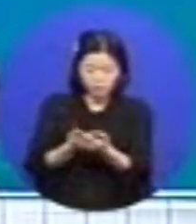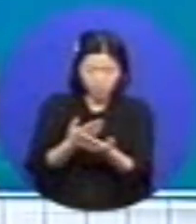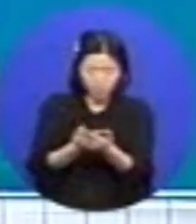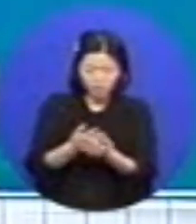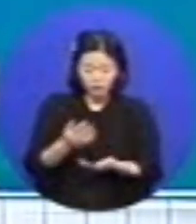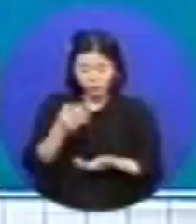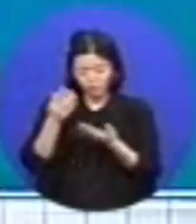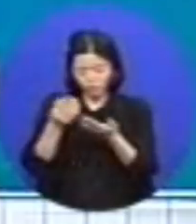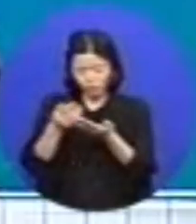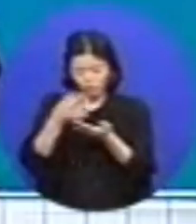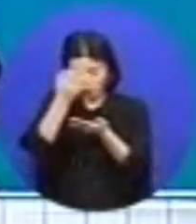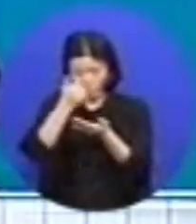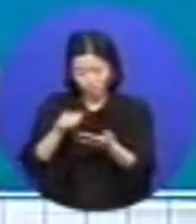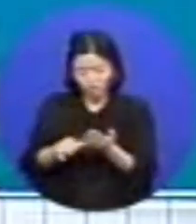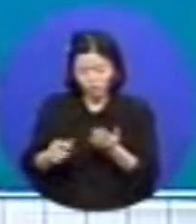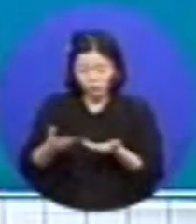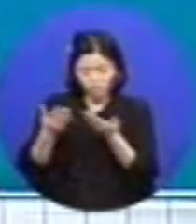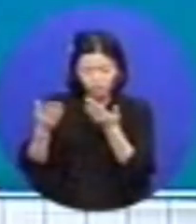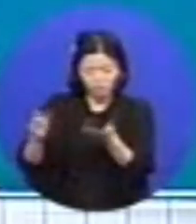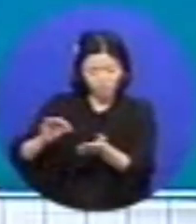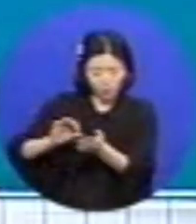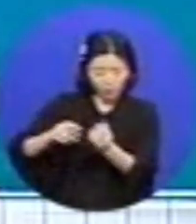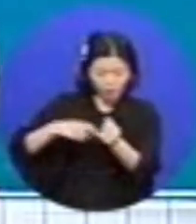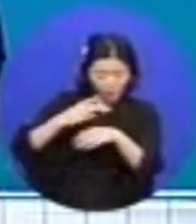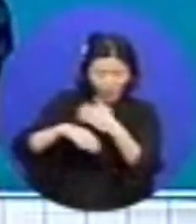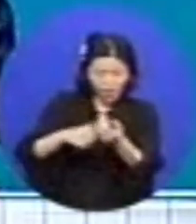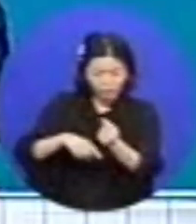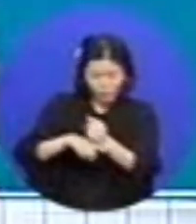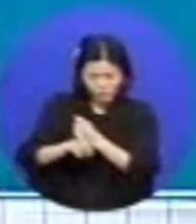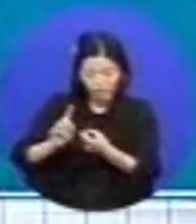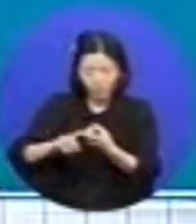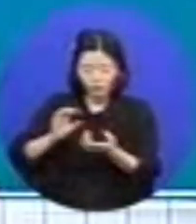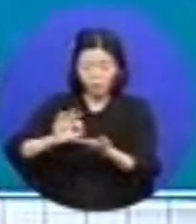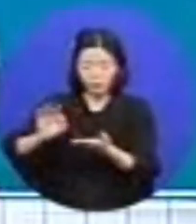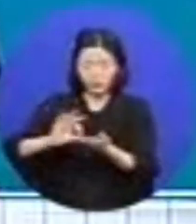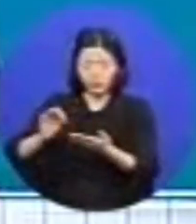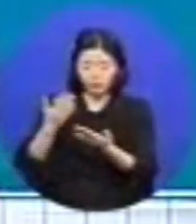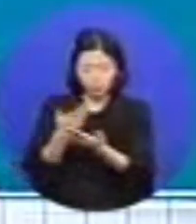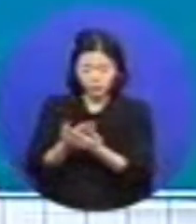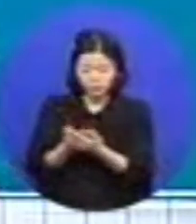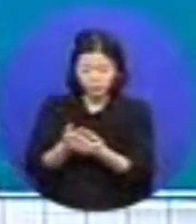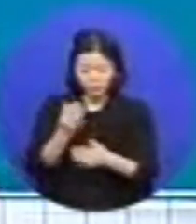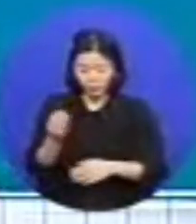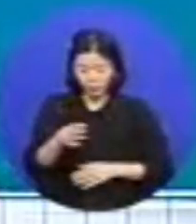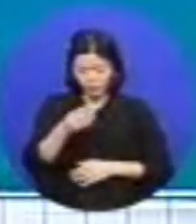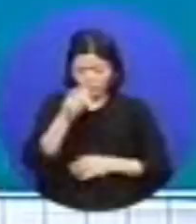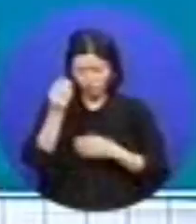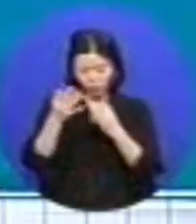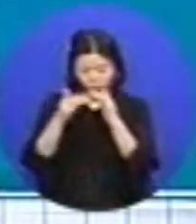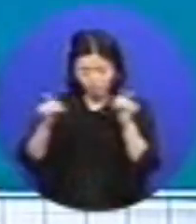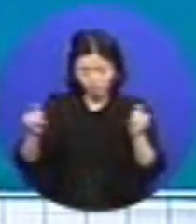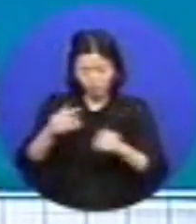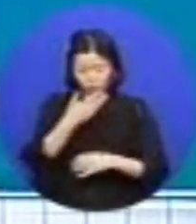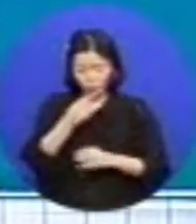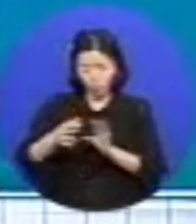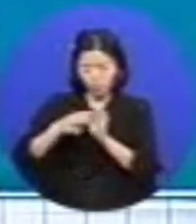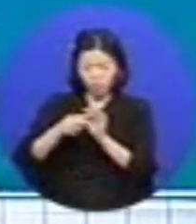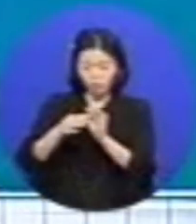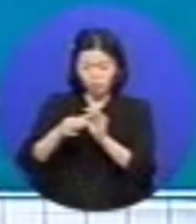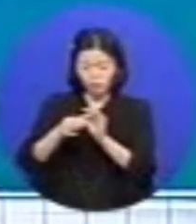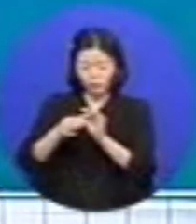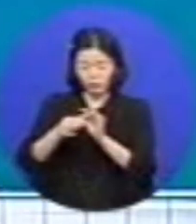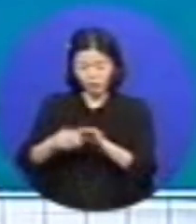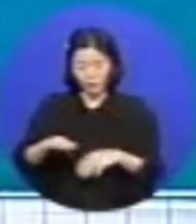드려진 헌금이 하나님 기뻐하는 뜻대로 사용되게 하시고 성도들이 정말 축복의 통로로